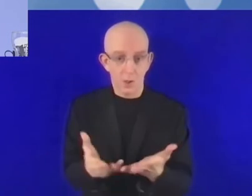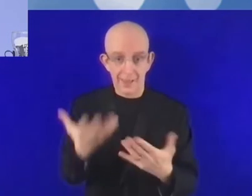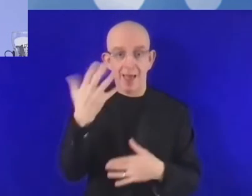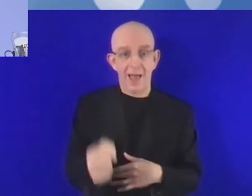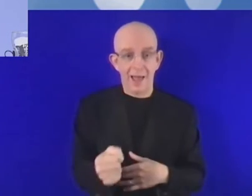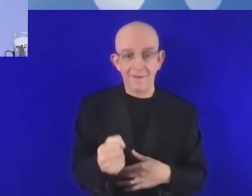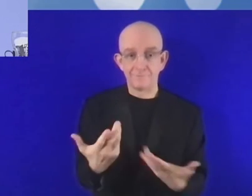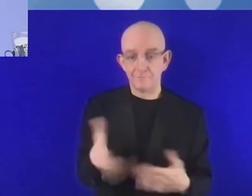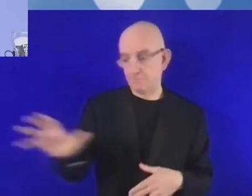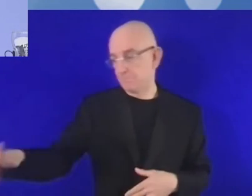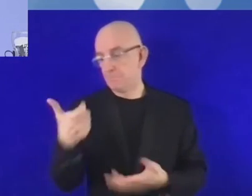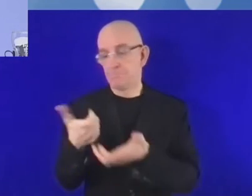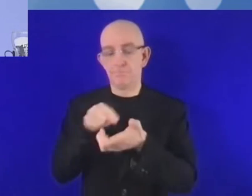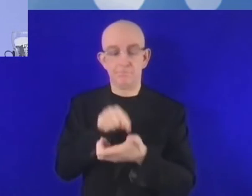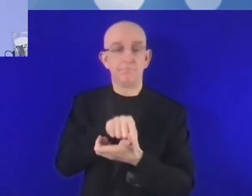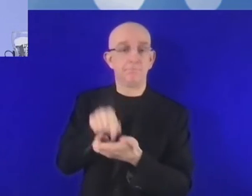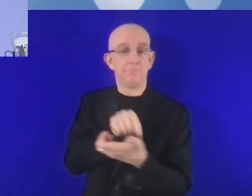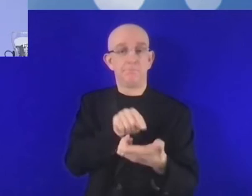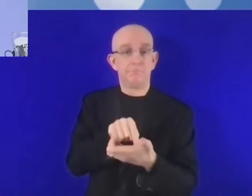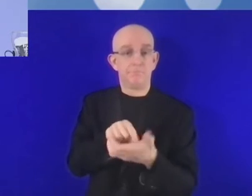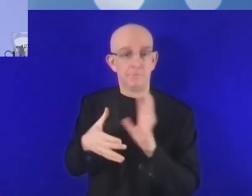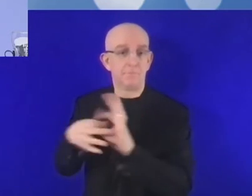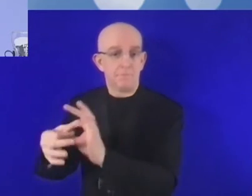населения находится в